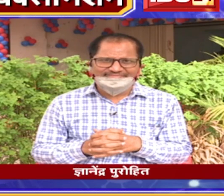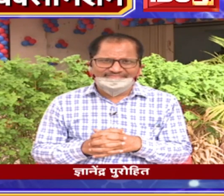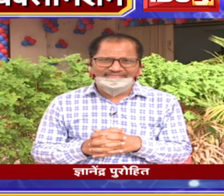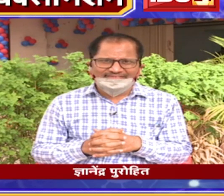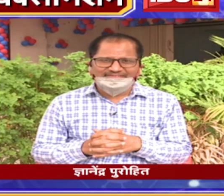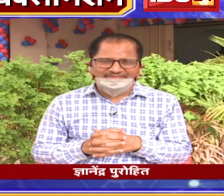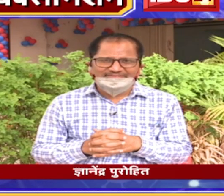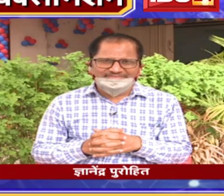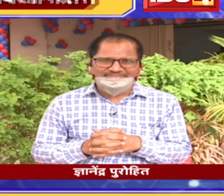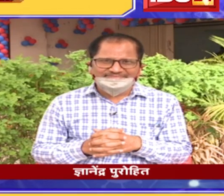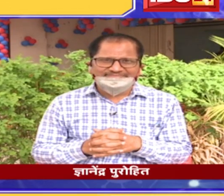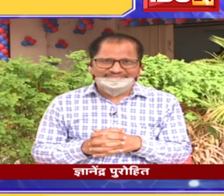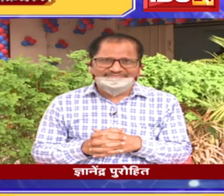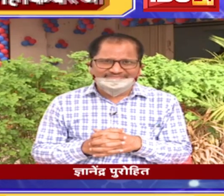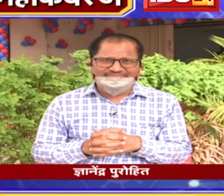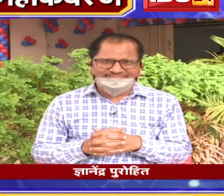हैं।